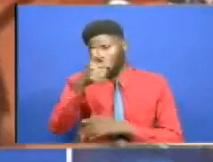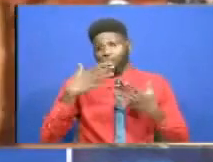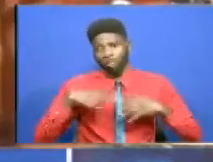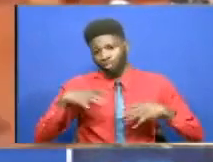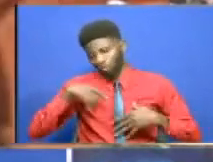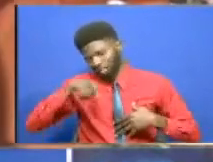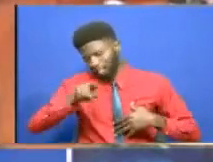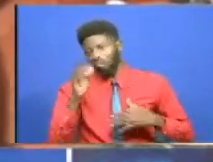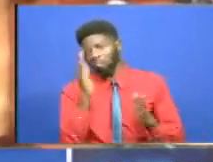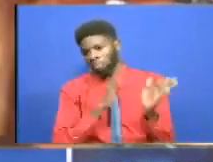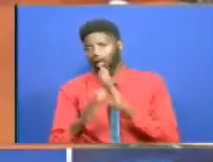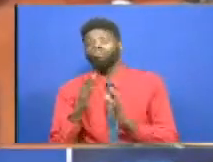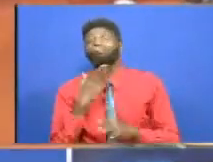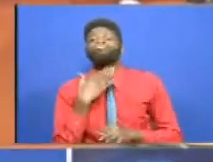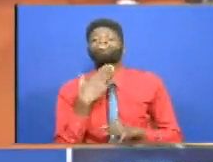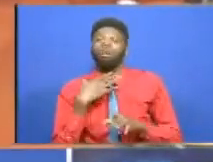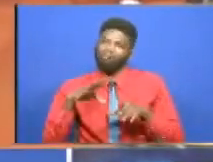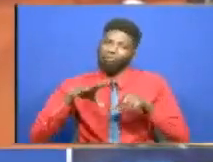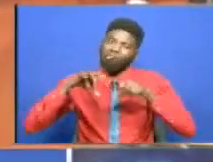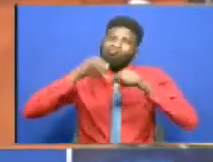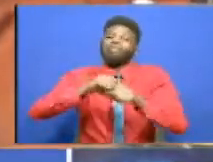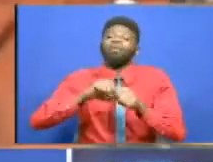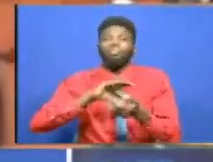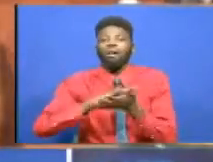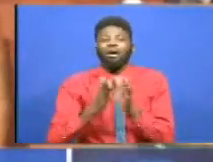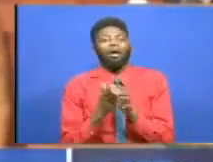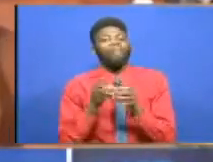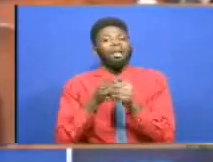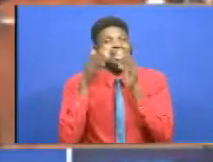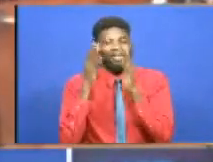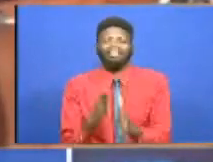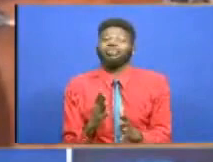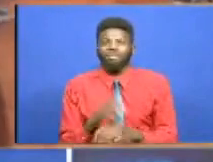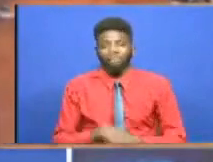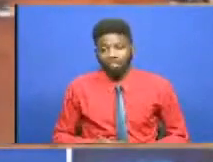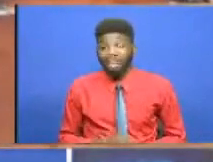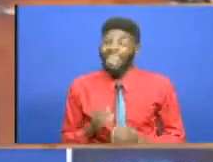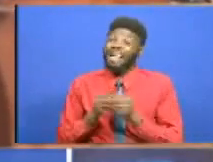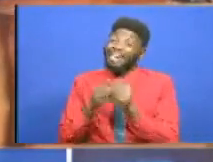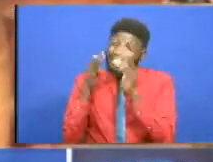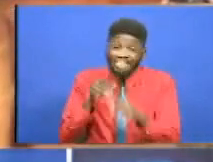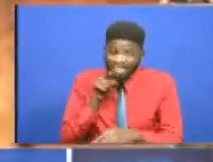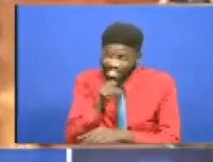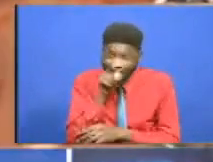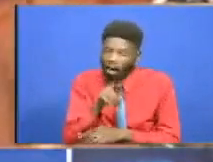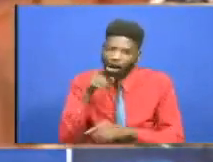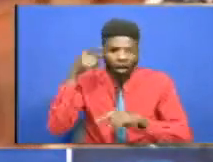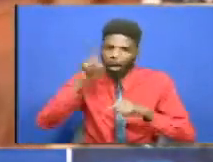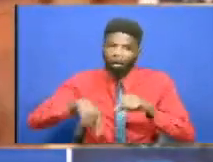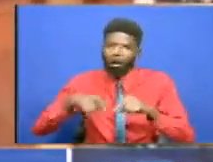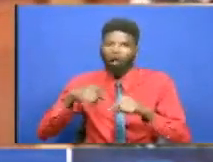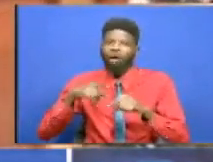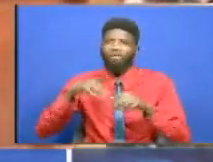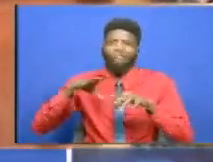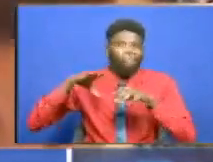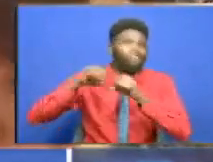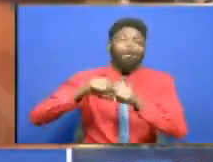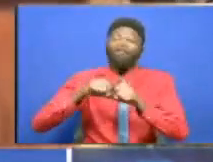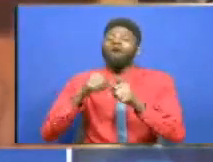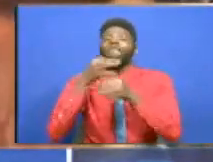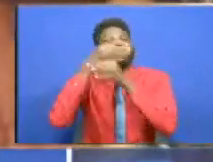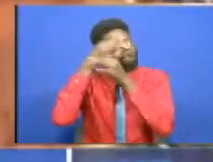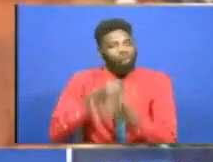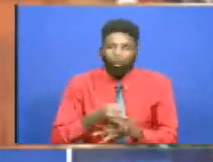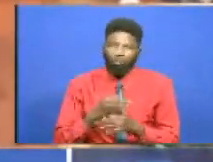walipendelea kutawala kwa kifua. Kunyakua uongozi. Uongozi haunyakuliwi. Uongozi unapeana na Maulana anasema